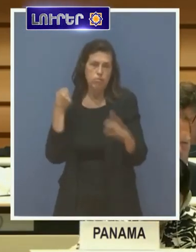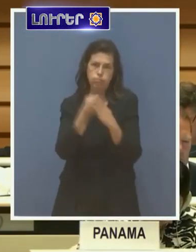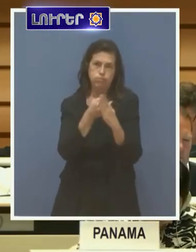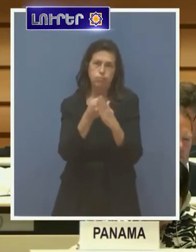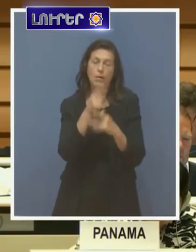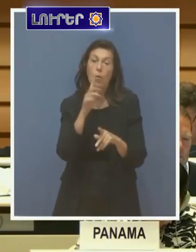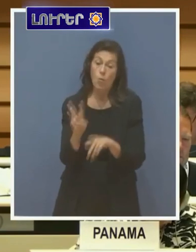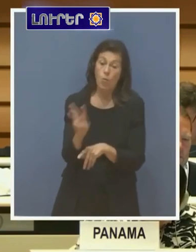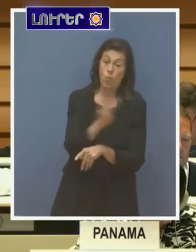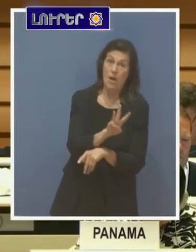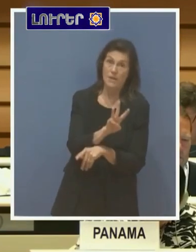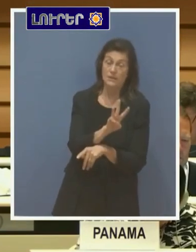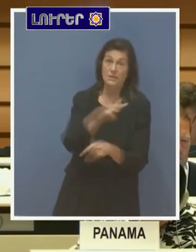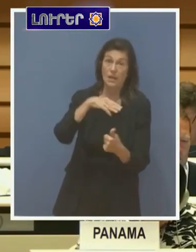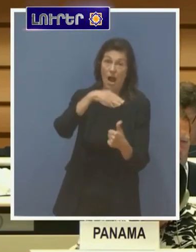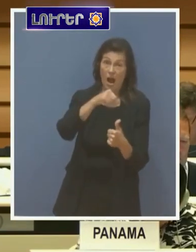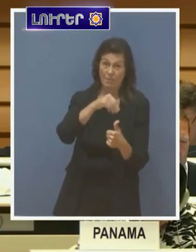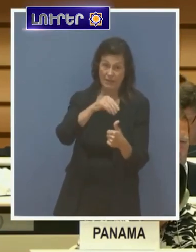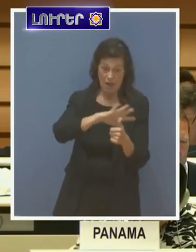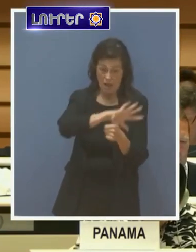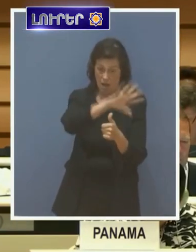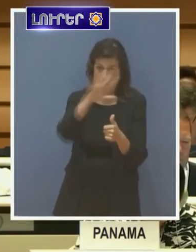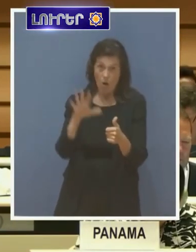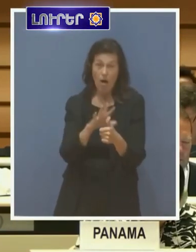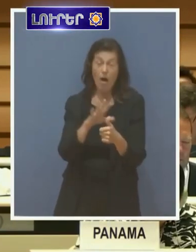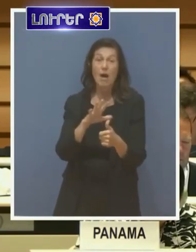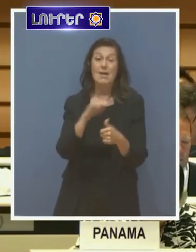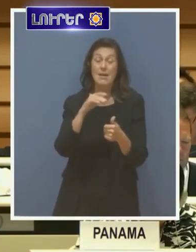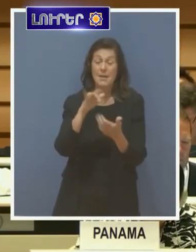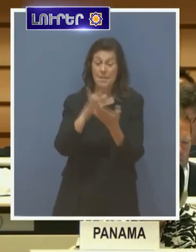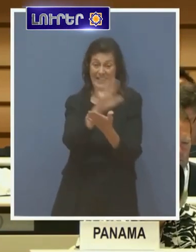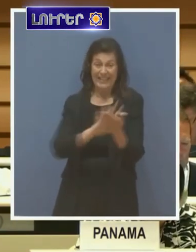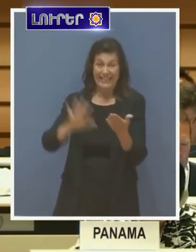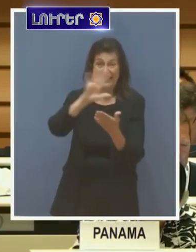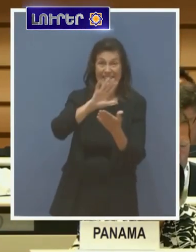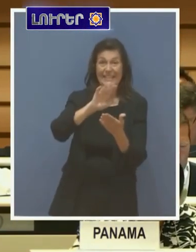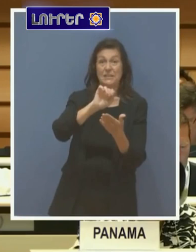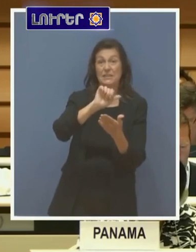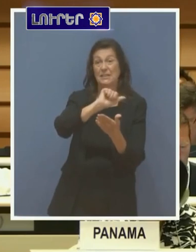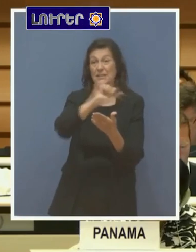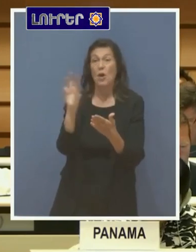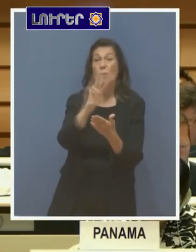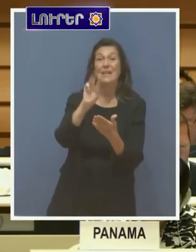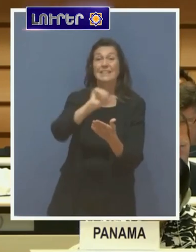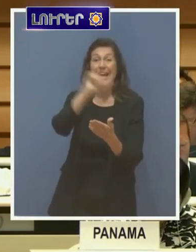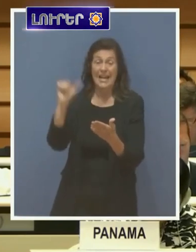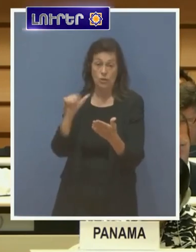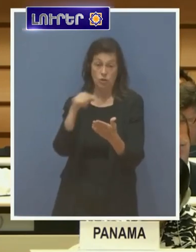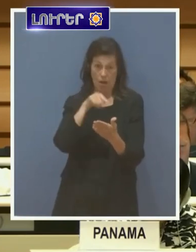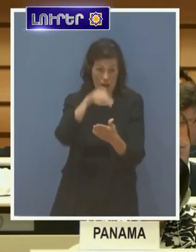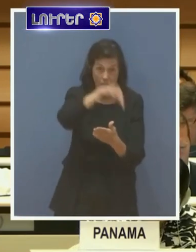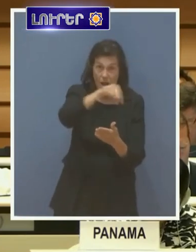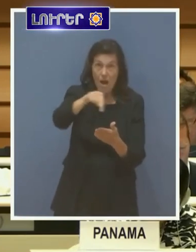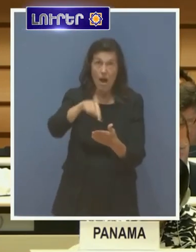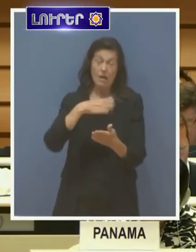ժողովուրդների իրավունքներու հռչակագիրի 6-րդ հոդվածը։ Սակայն ցեղասպանությունը վերապրած եւ բռնազավթված Արևմտյան Հայաստանի հայերը կթրսեւորեն